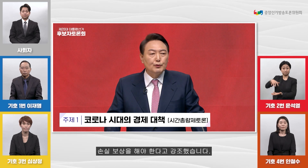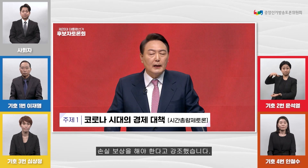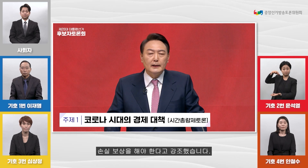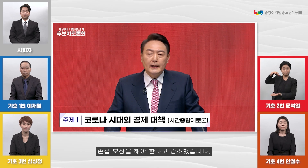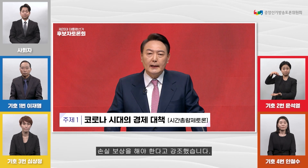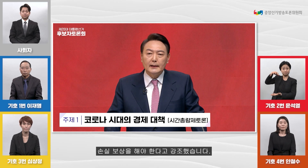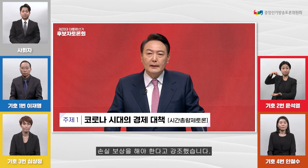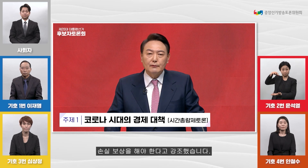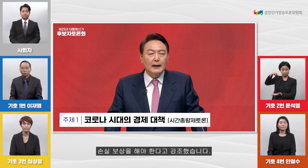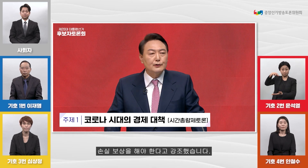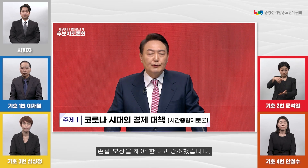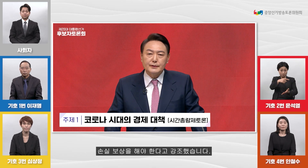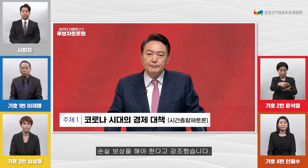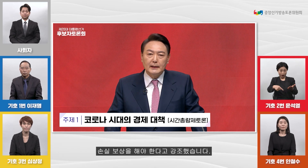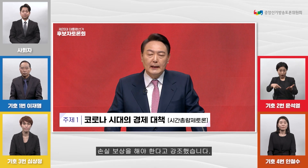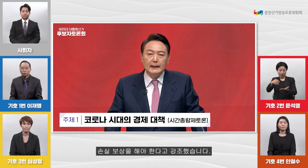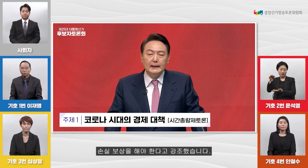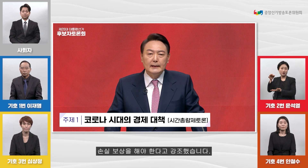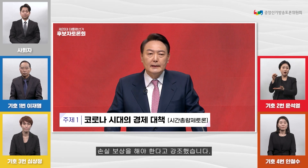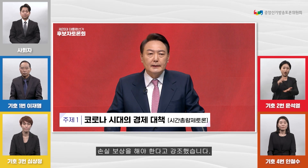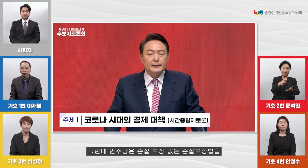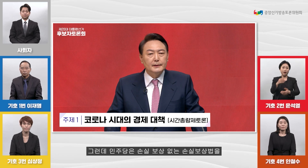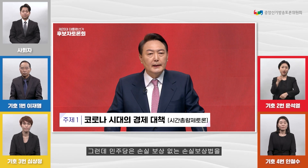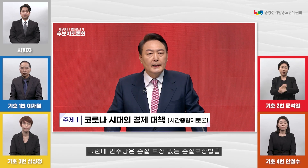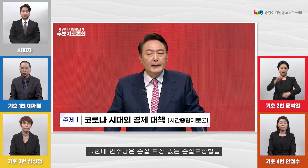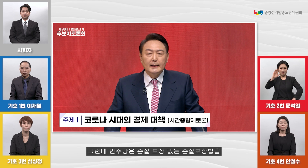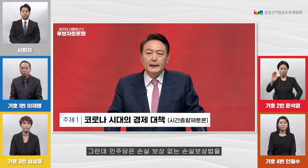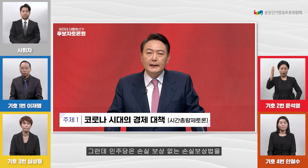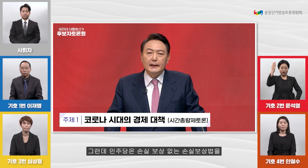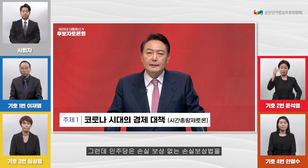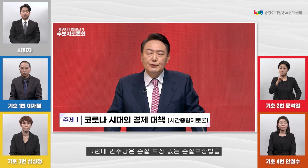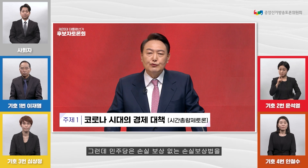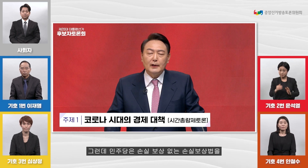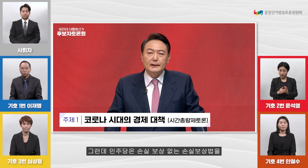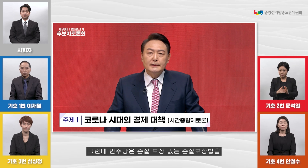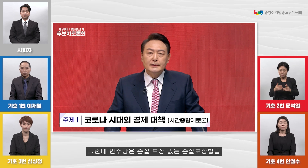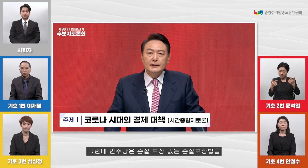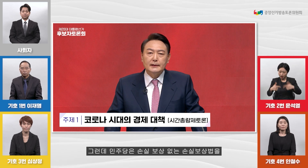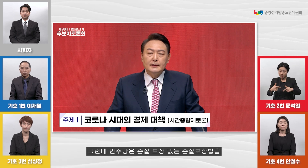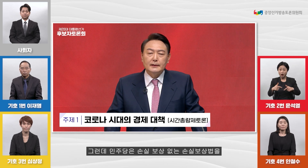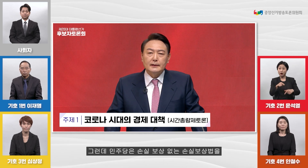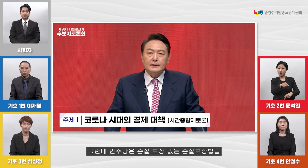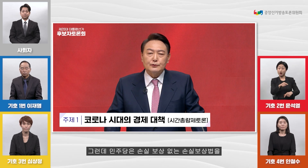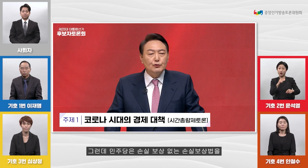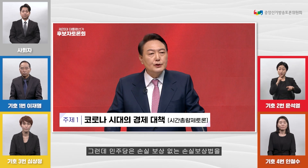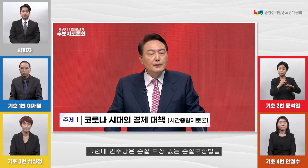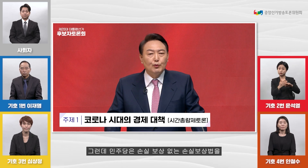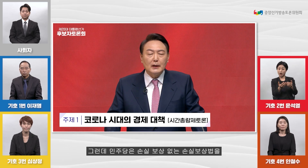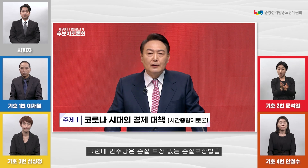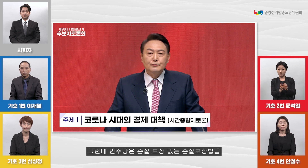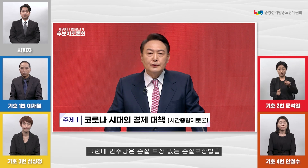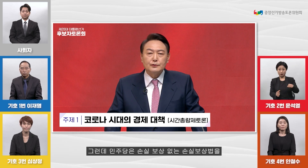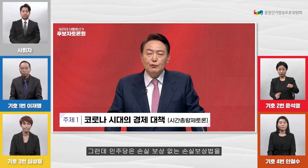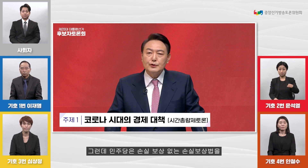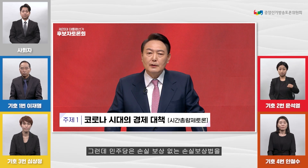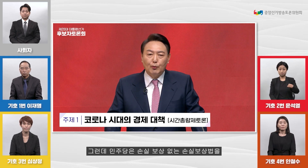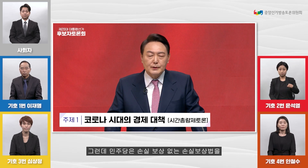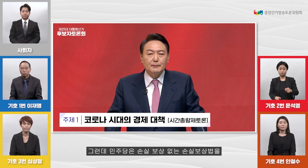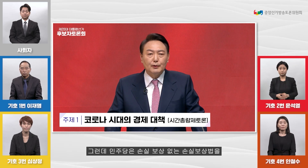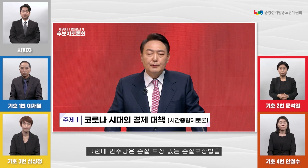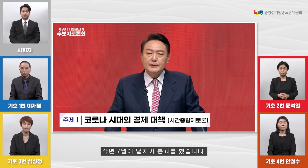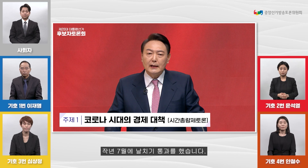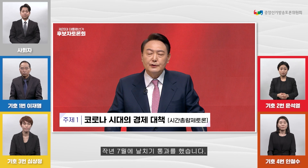손실 보상을 해야 된다고 강조했습니다. 그런데 민주당은 그 손실 보상 없는